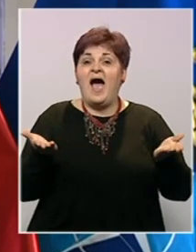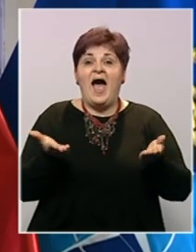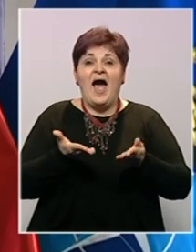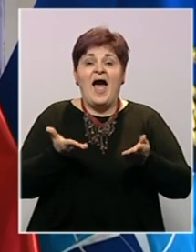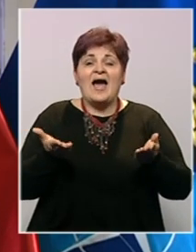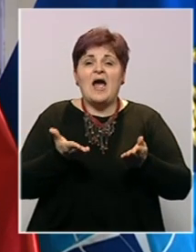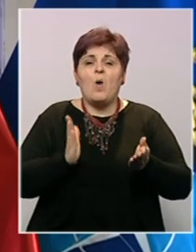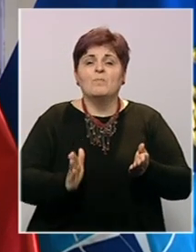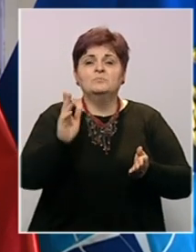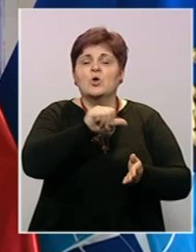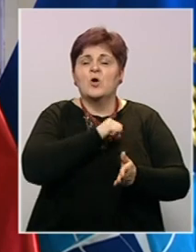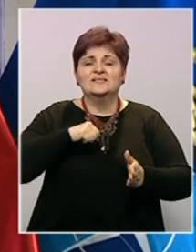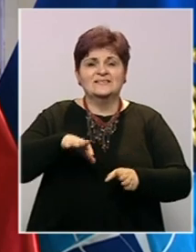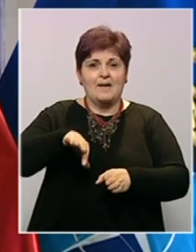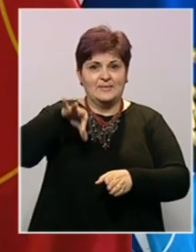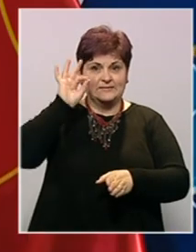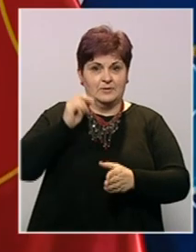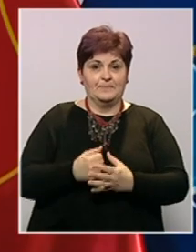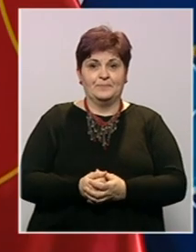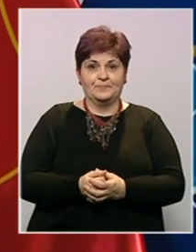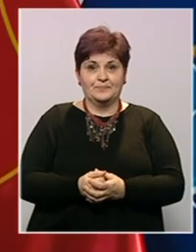prosperitetu koji sami izaberu.